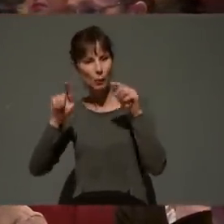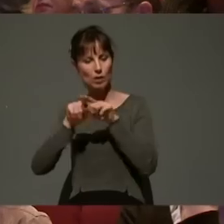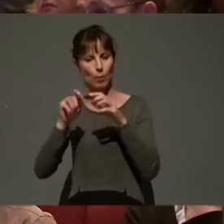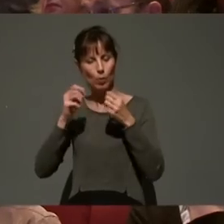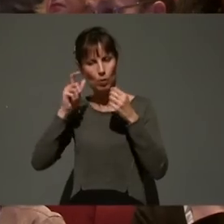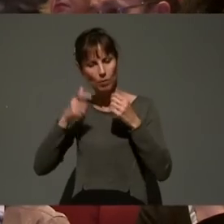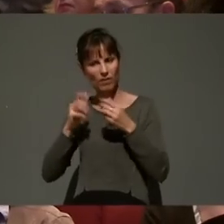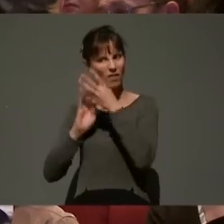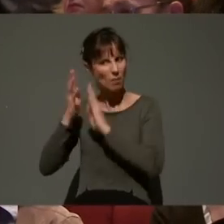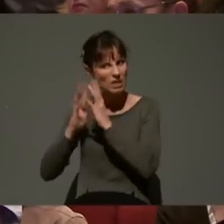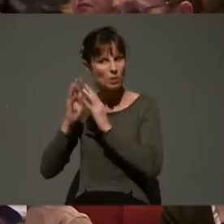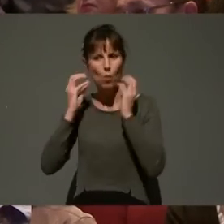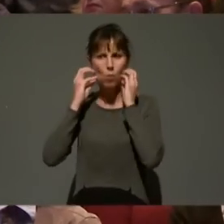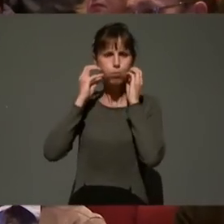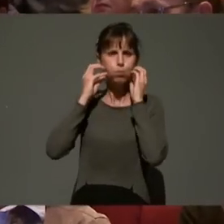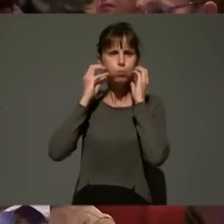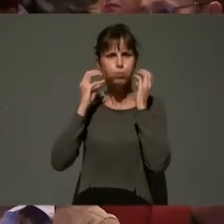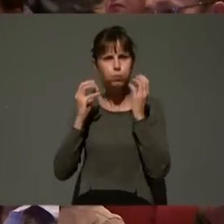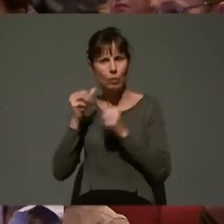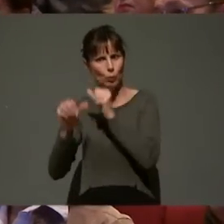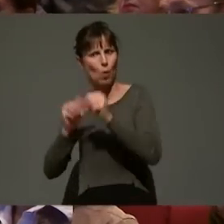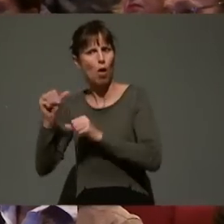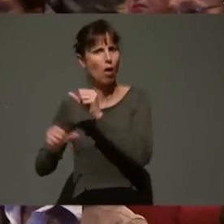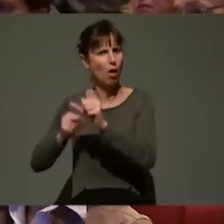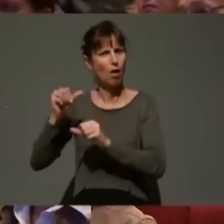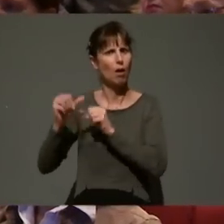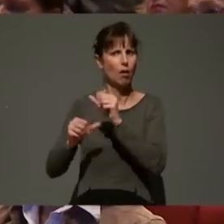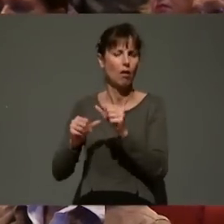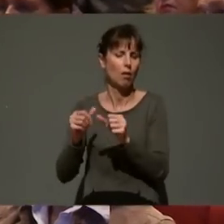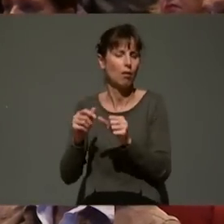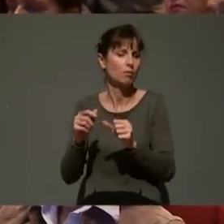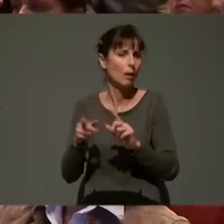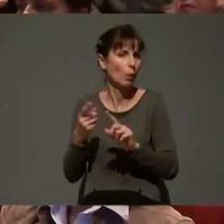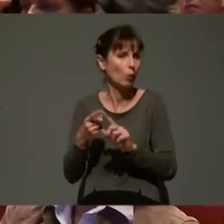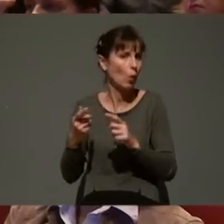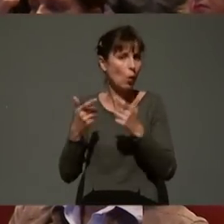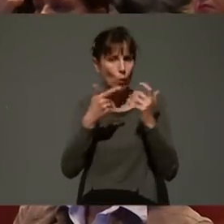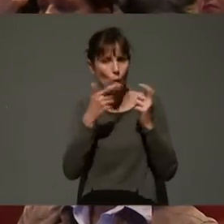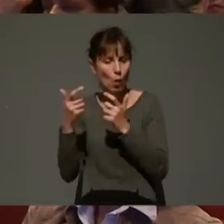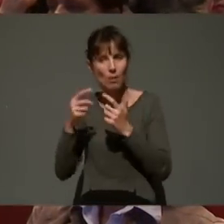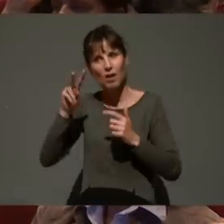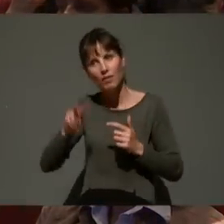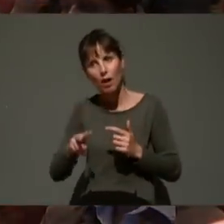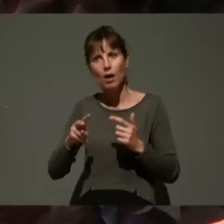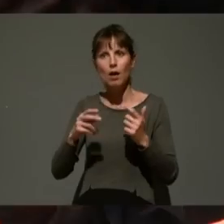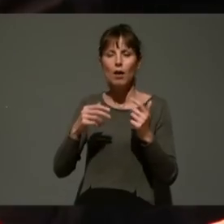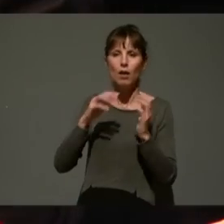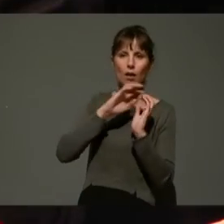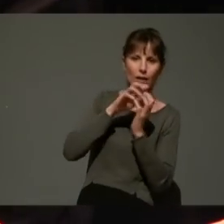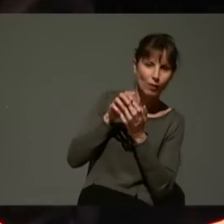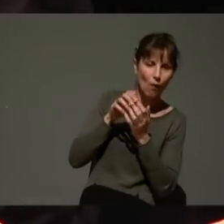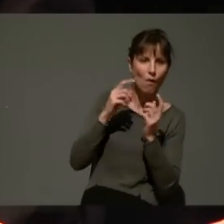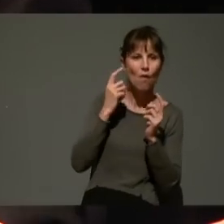un facteur d'inflammation, c'est un facteur de douleur. Donc dans ce sens-là, oui, faire une corrélation, une relation